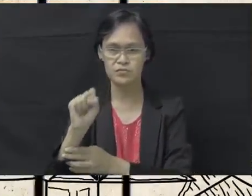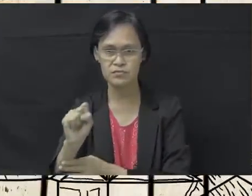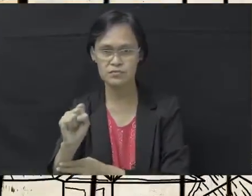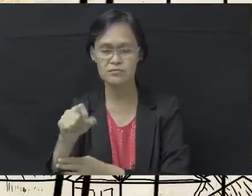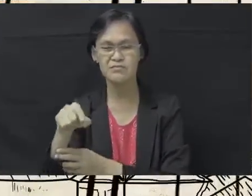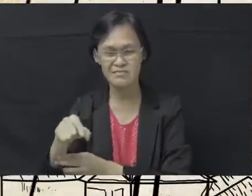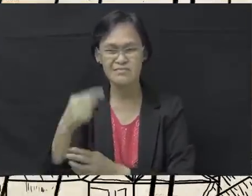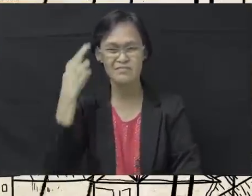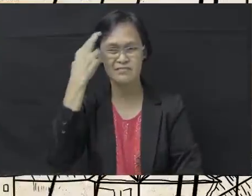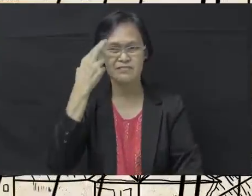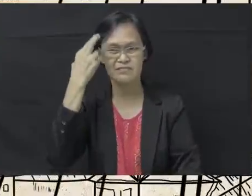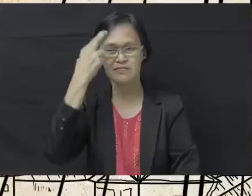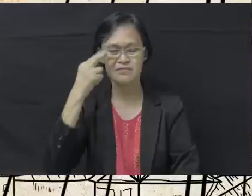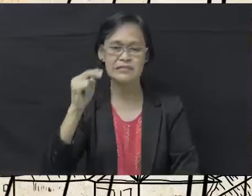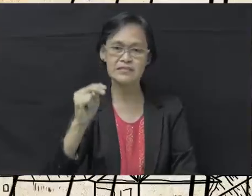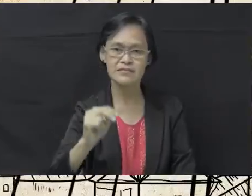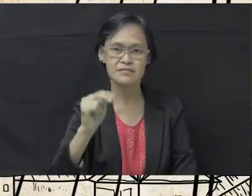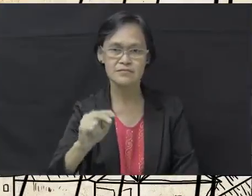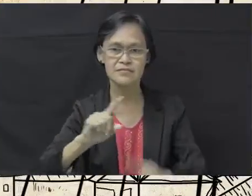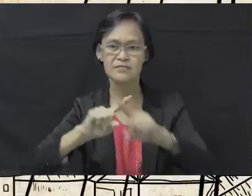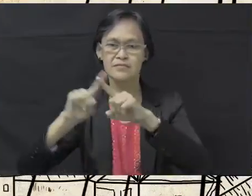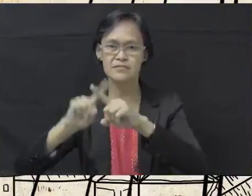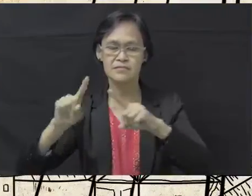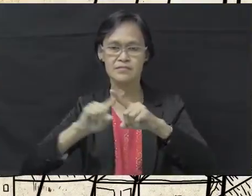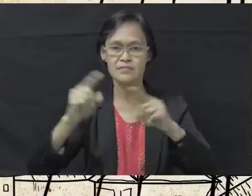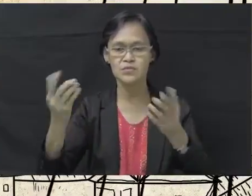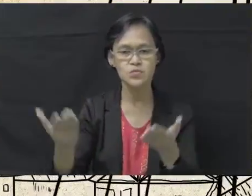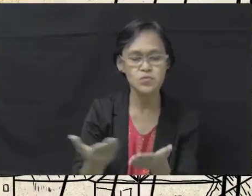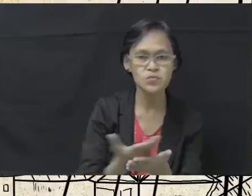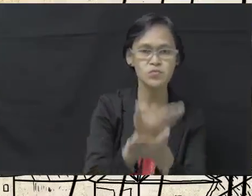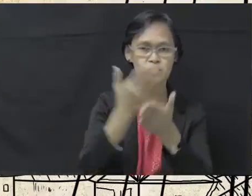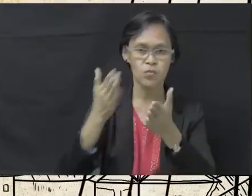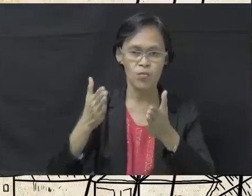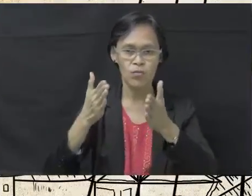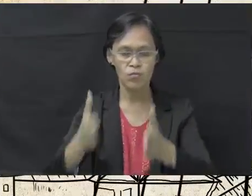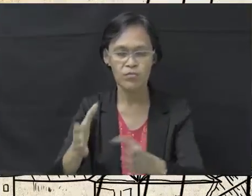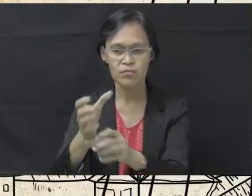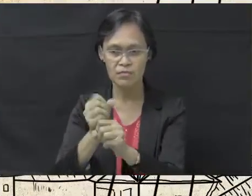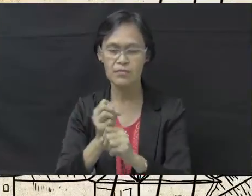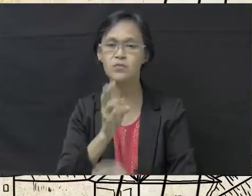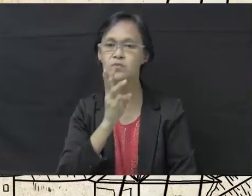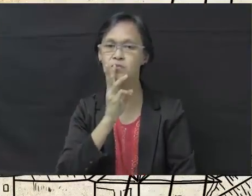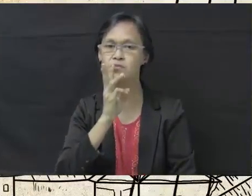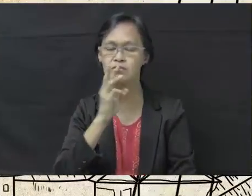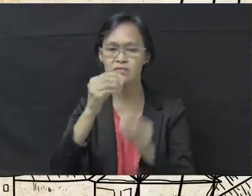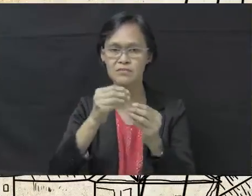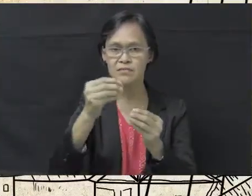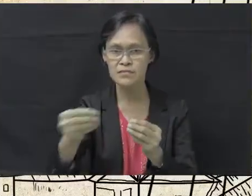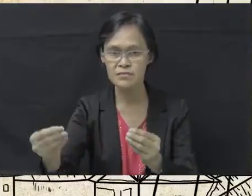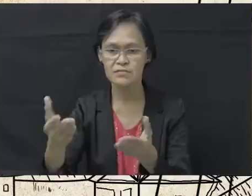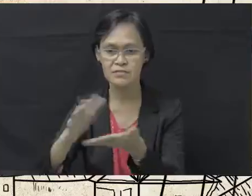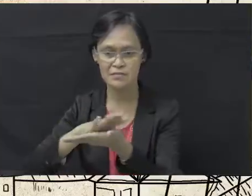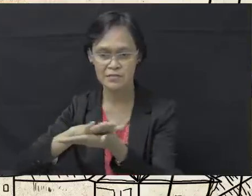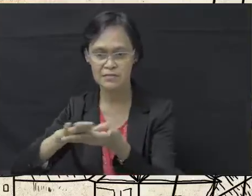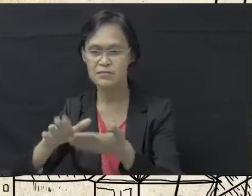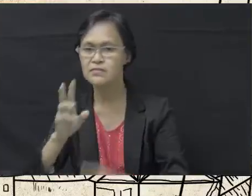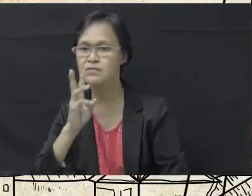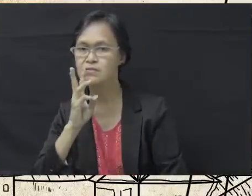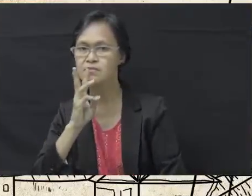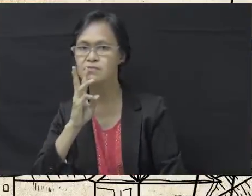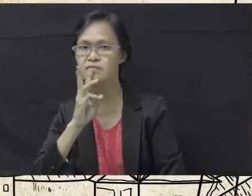pueblo. Dahil dito, kinailangan ng iba't ibang makabagong paraan ng pagkuha at pamamahagi ng malinis na